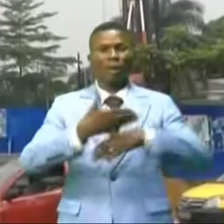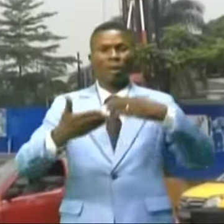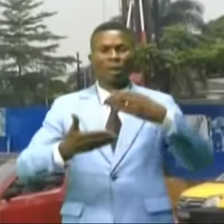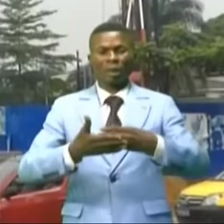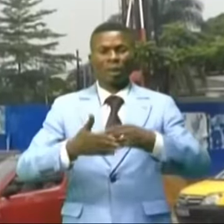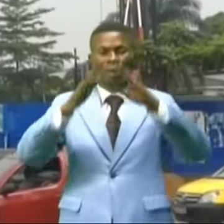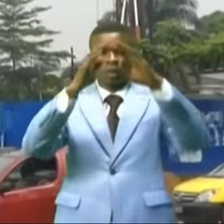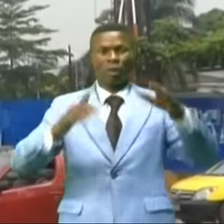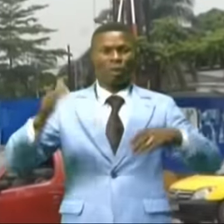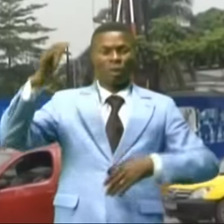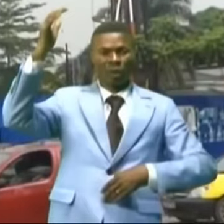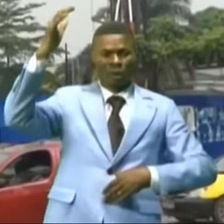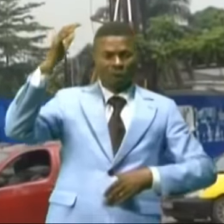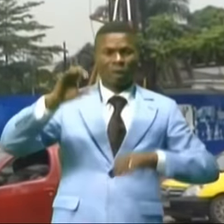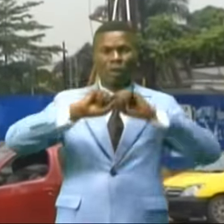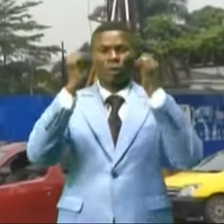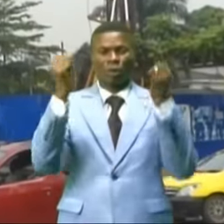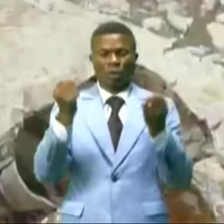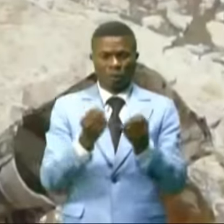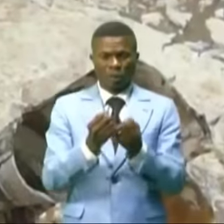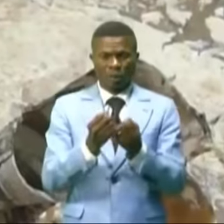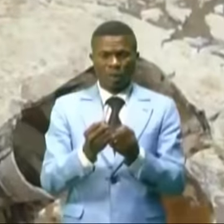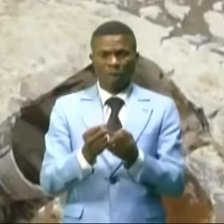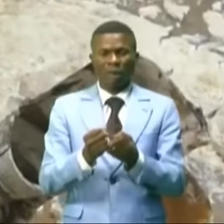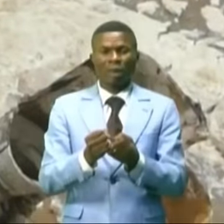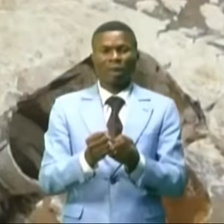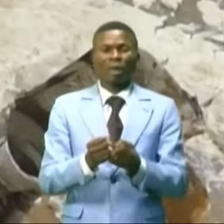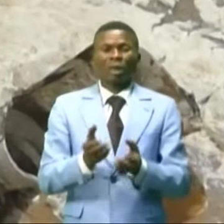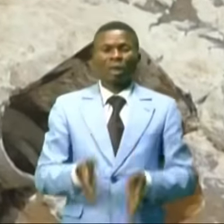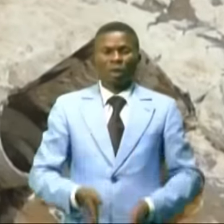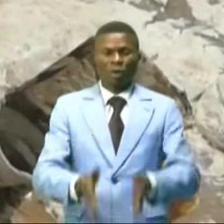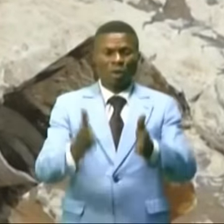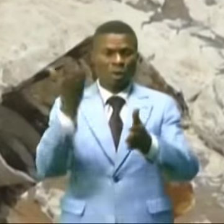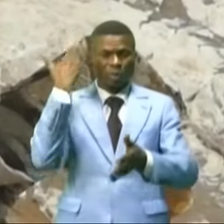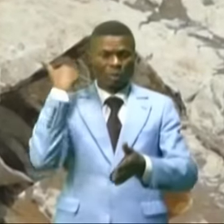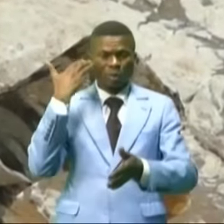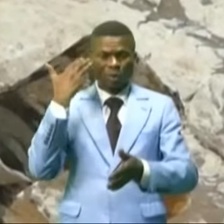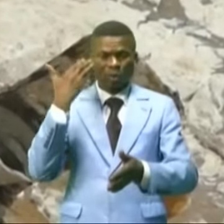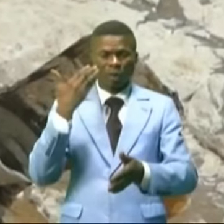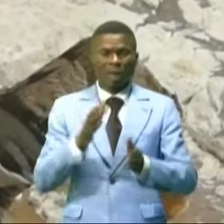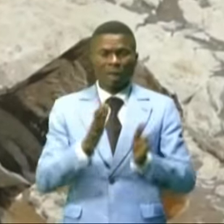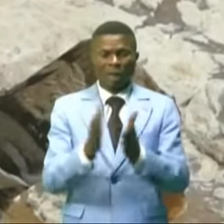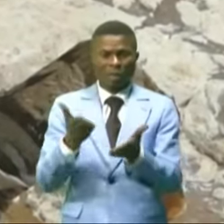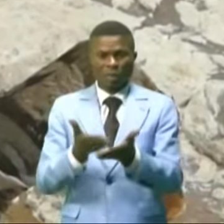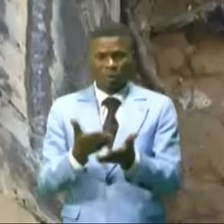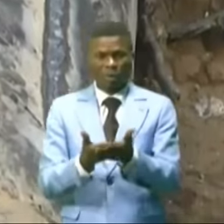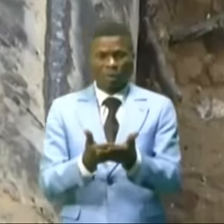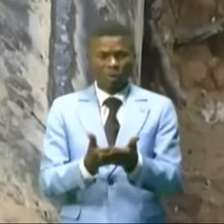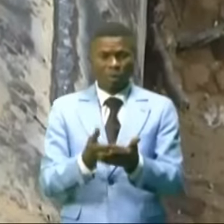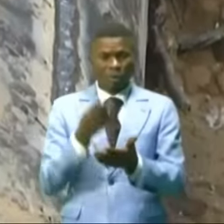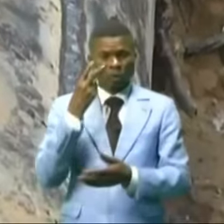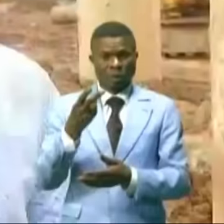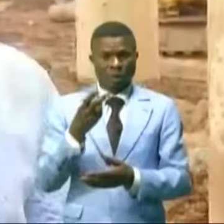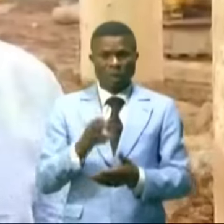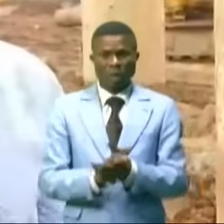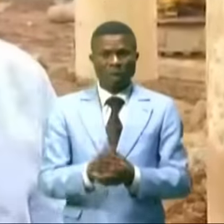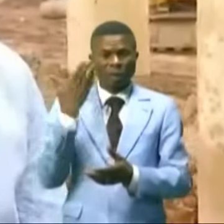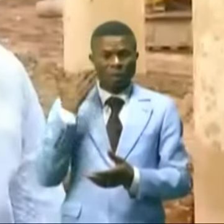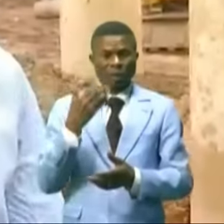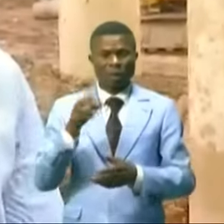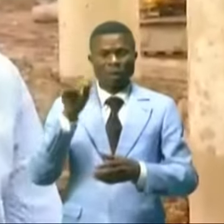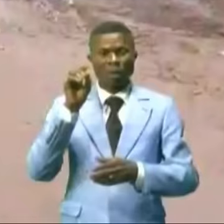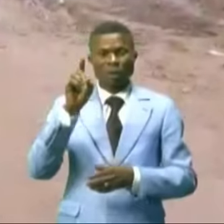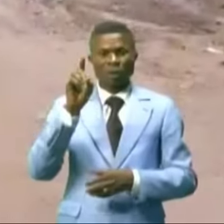immeuble exécuté par la société Imo Rose, que la source de la fuite d'eau a été localisée et détectée. Une fois alerté, le directeur